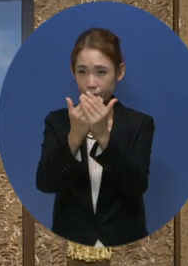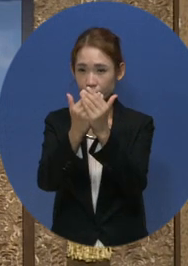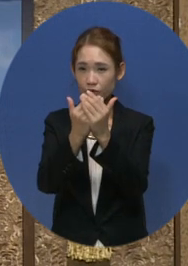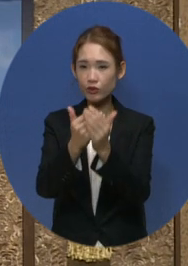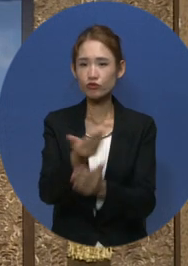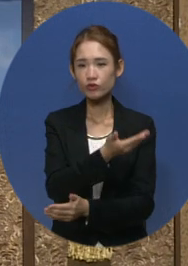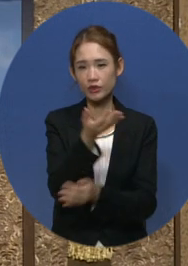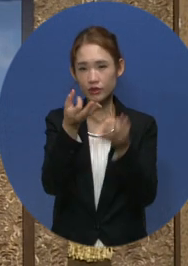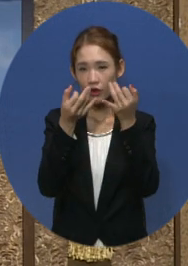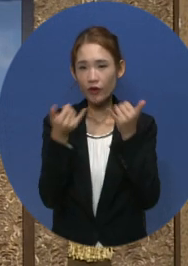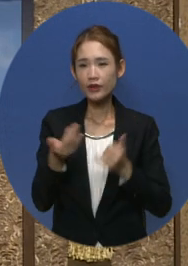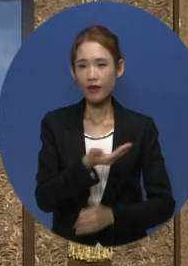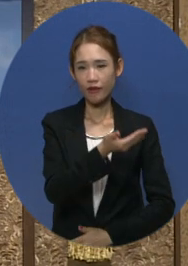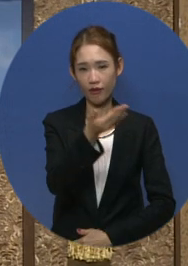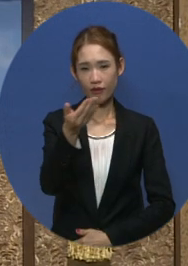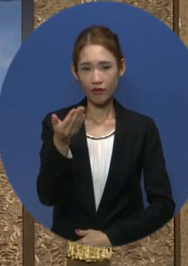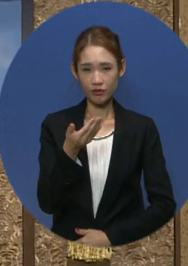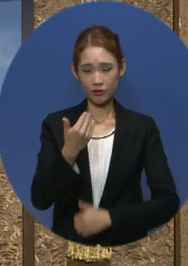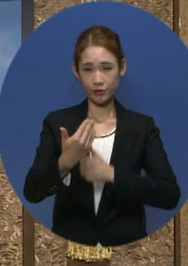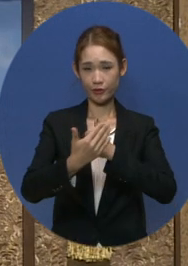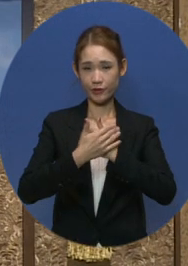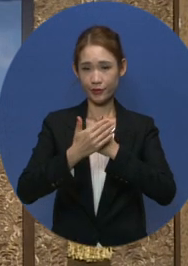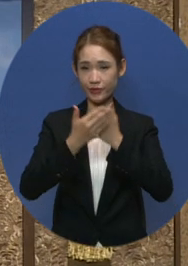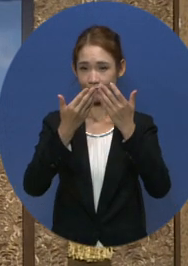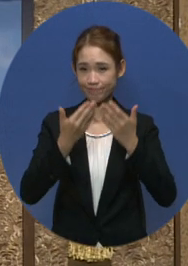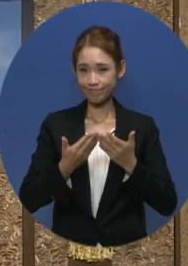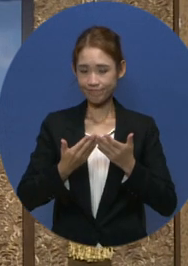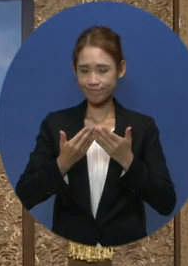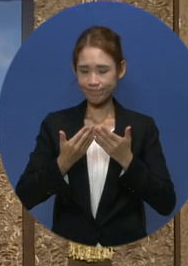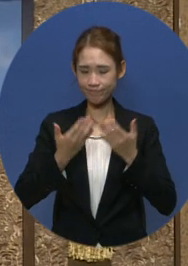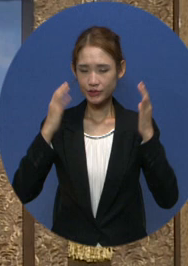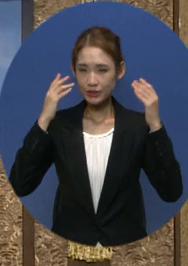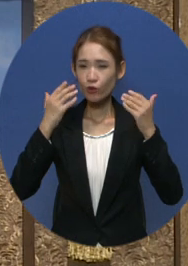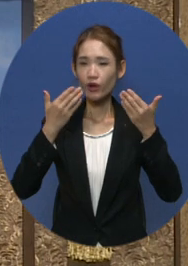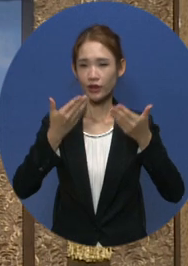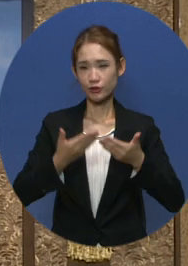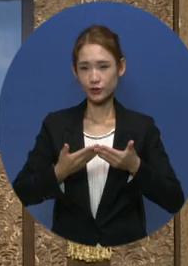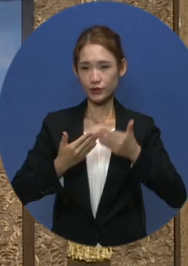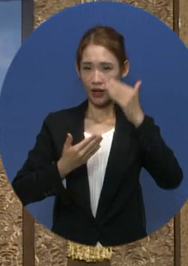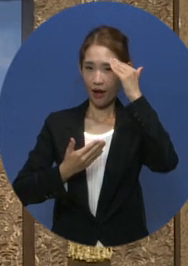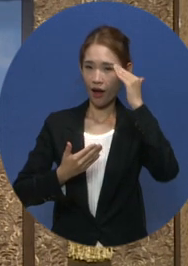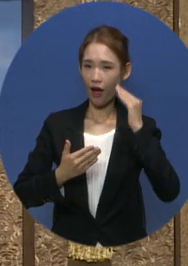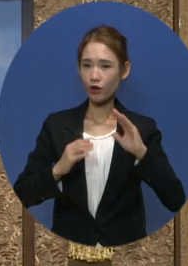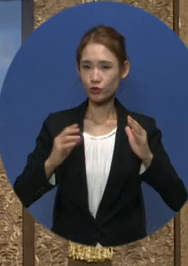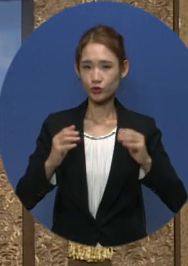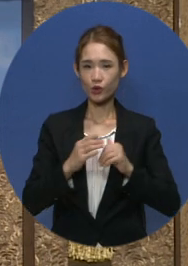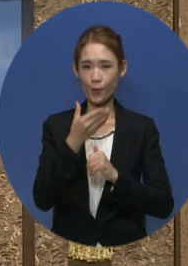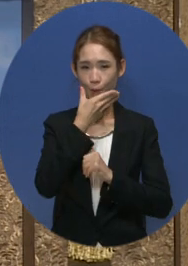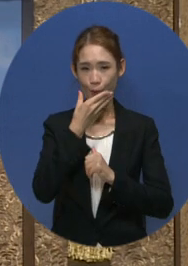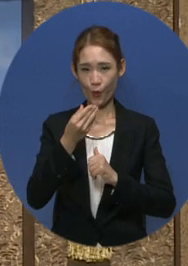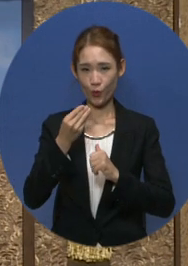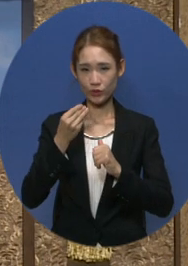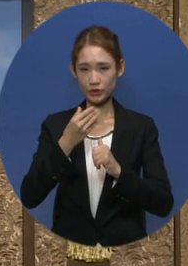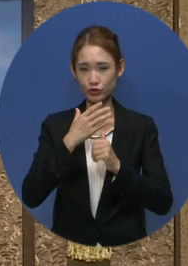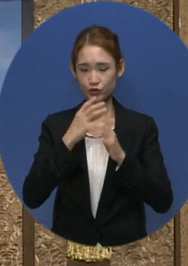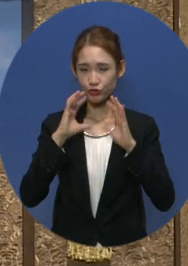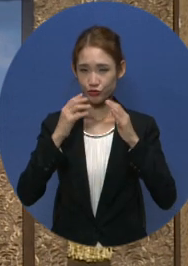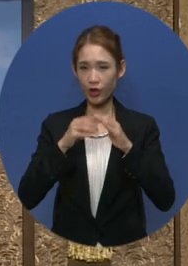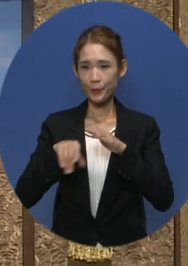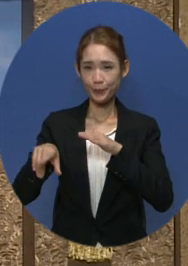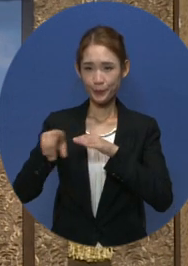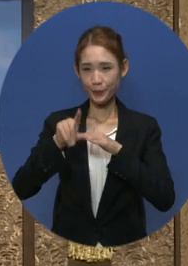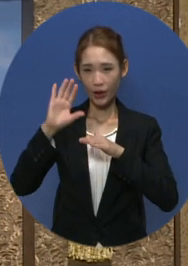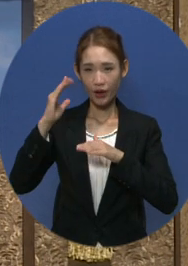우리 시청자들께서 또 협조해 주시고 지지해 주셔가지고 우리나라가 이만큼 복지국가가 되었다고